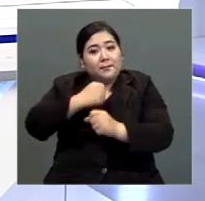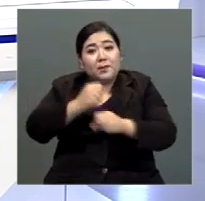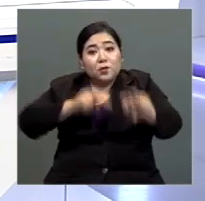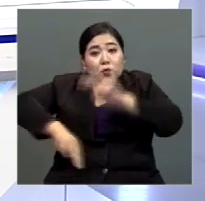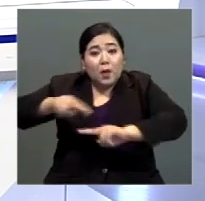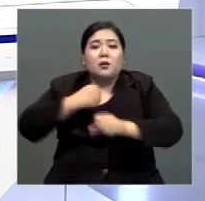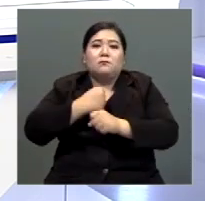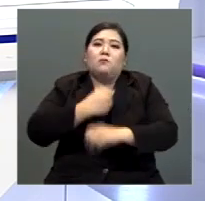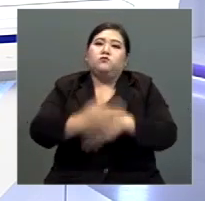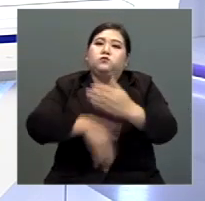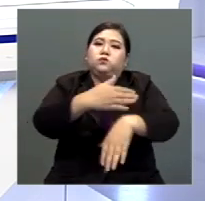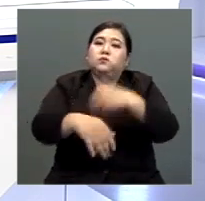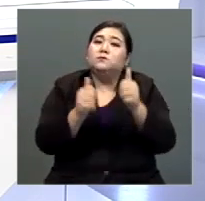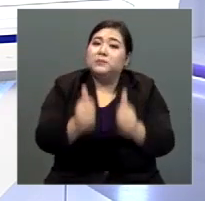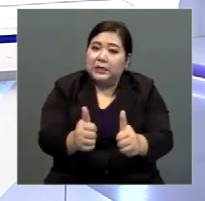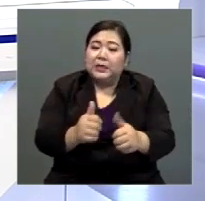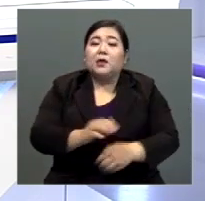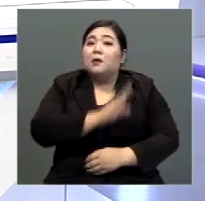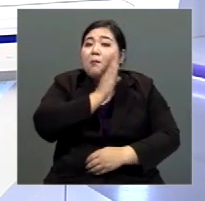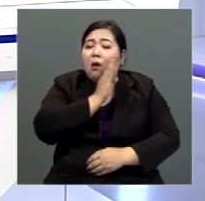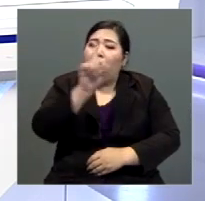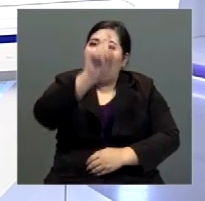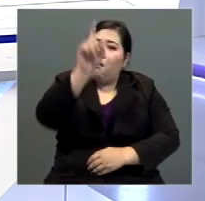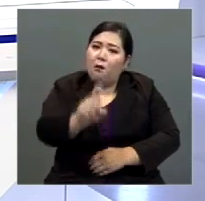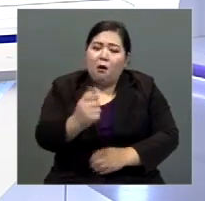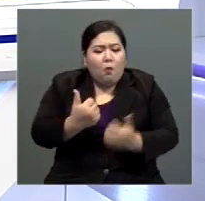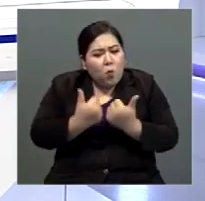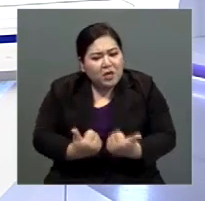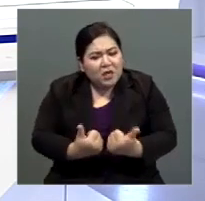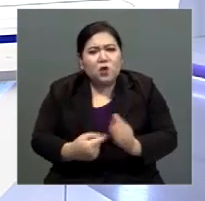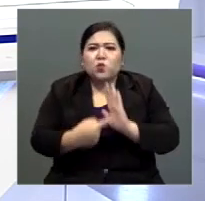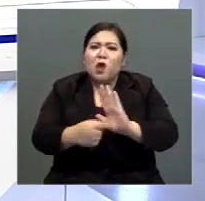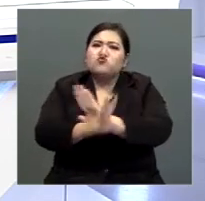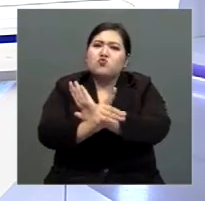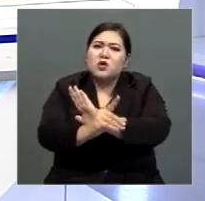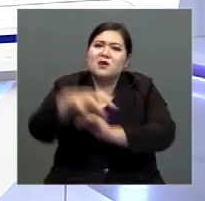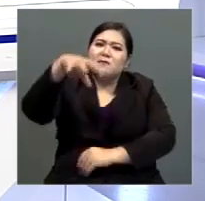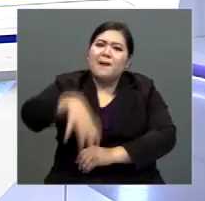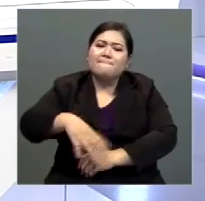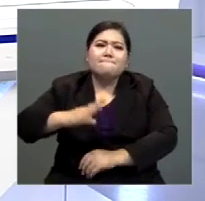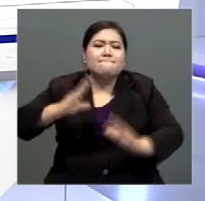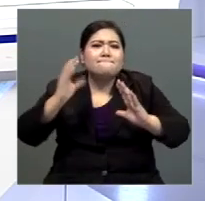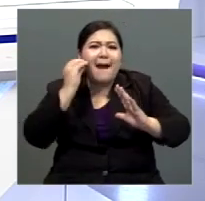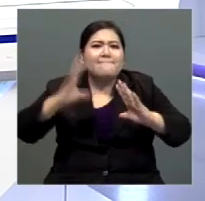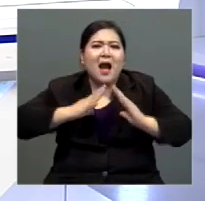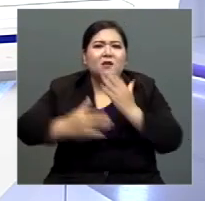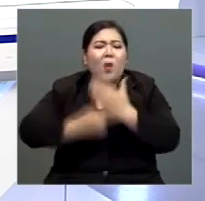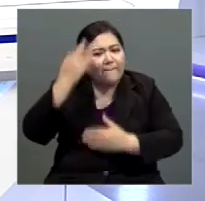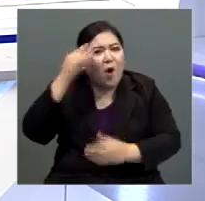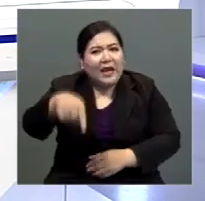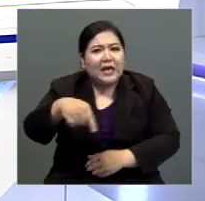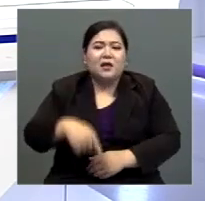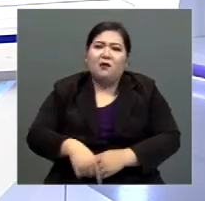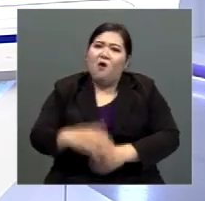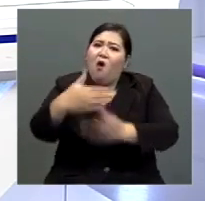่างดเพระหลายคนคือนว่า วันนี้เวลาที่เข้าไปอยidentified Cin weeds1 ห้องอยู่ 3 คนหลายคนเป็ห่วงว่าจะ